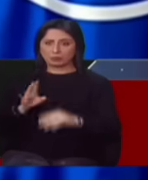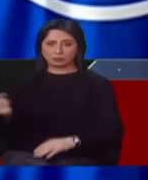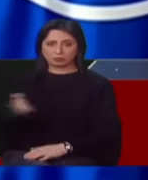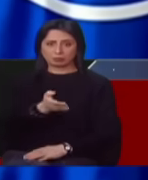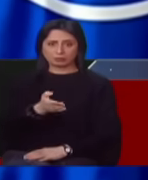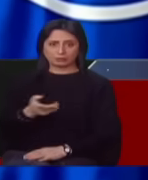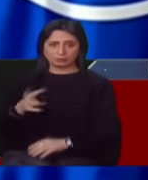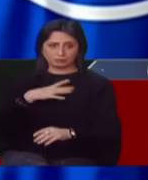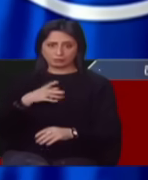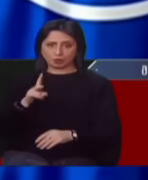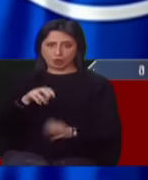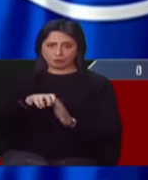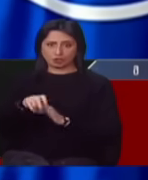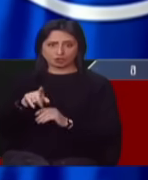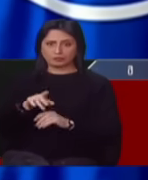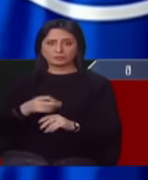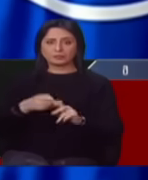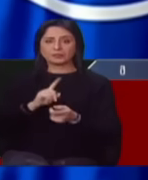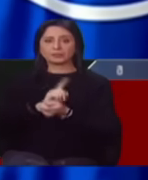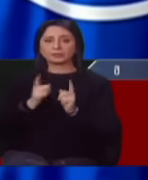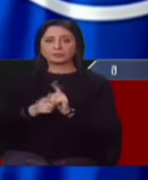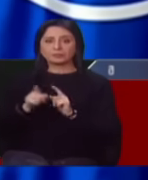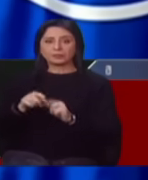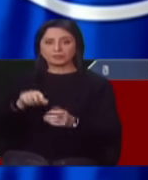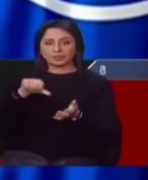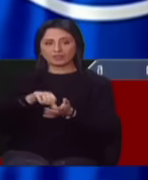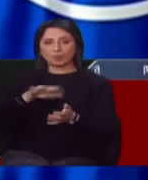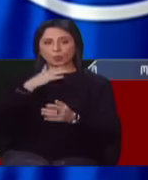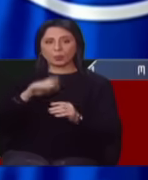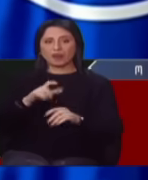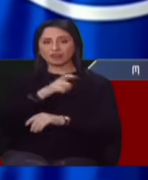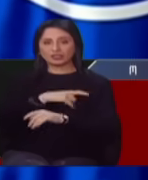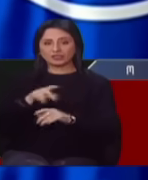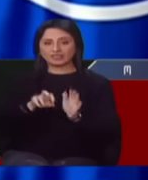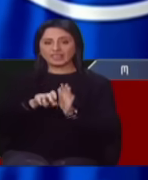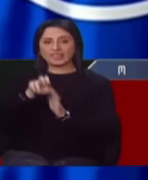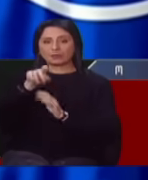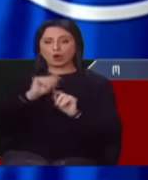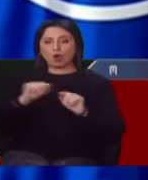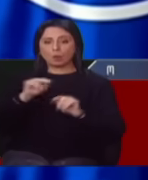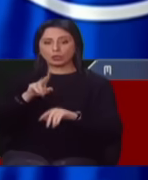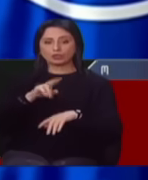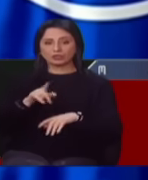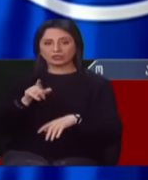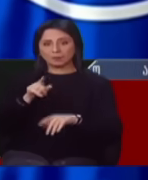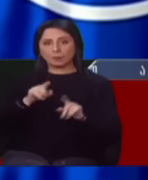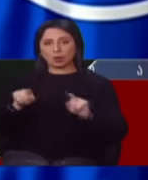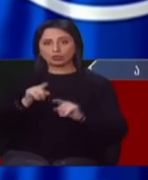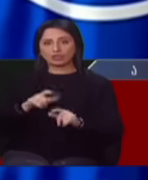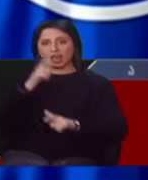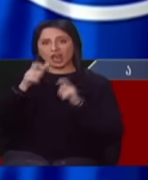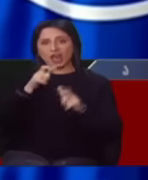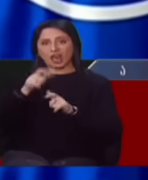მათთვის კომიტეტზე შესვლაში. იმის ნაცვლად, რომ ისინი დასდევდნენ უმრავლესობის წევრებს კიბეებზე, ოპოზიციონერი პოლიტიკოსები და